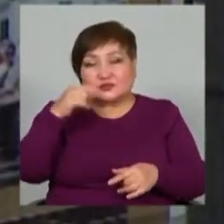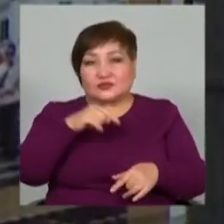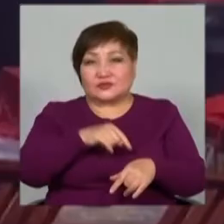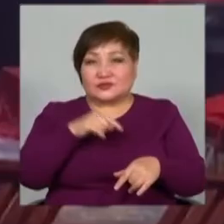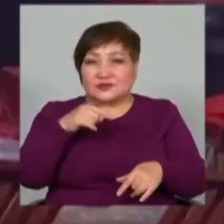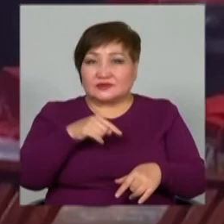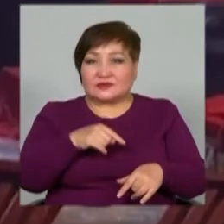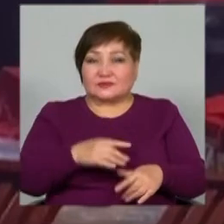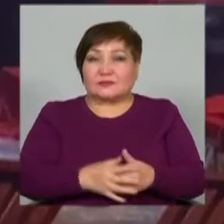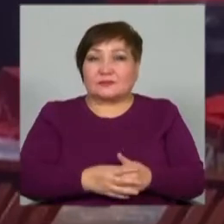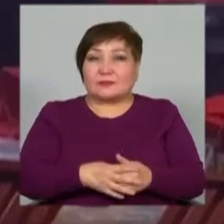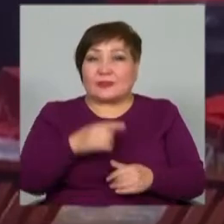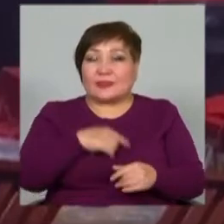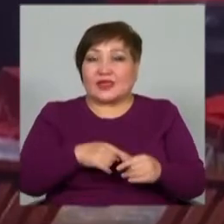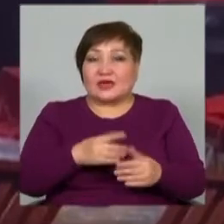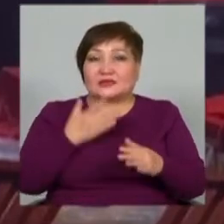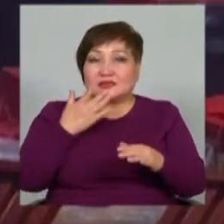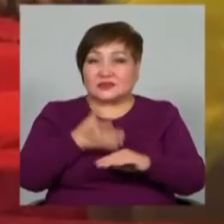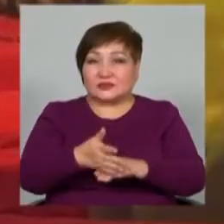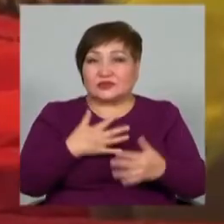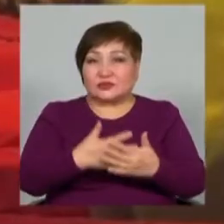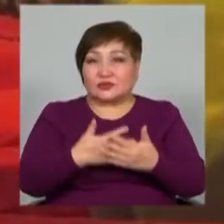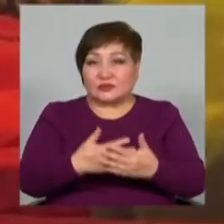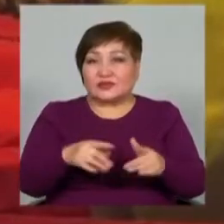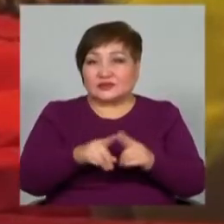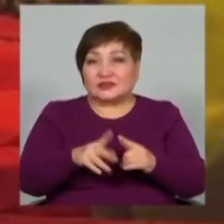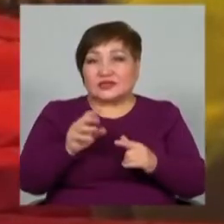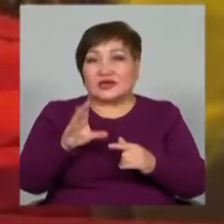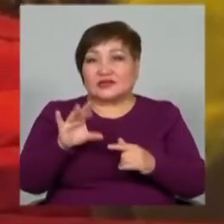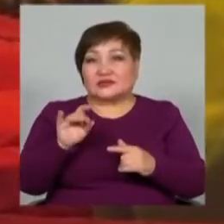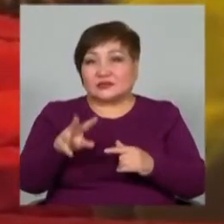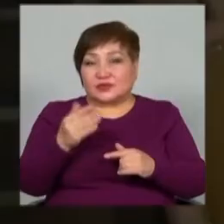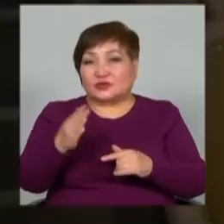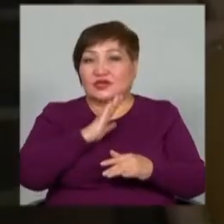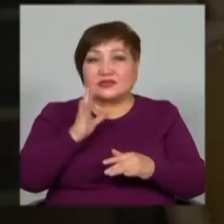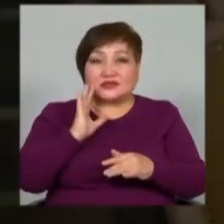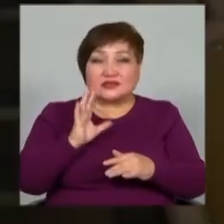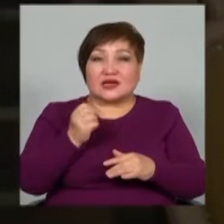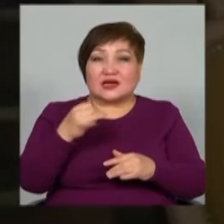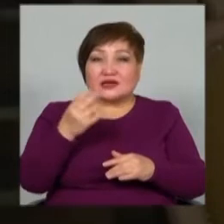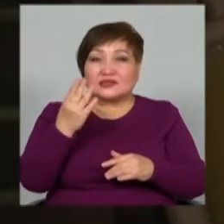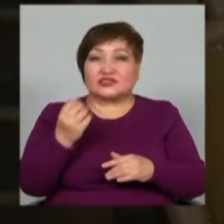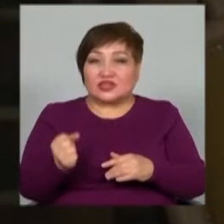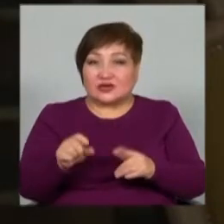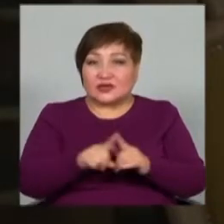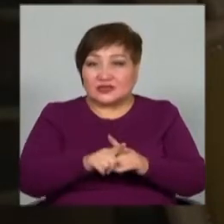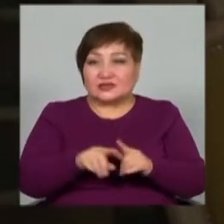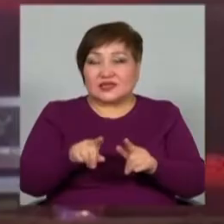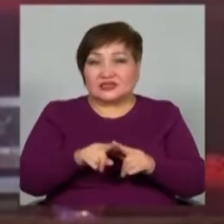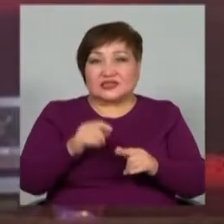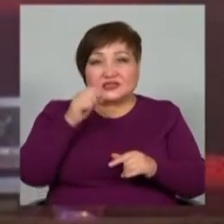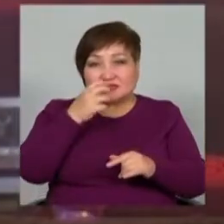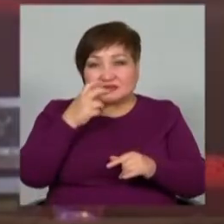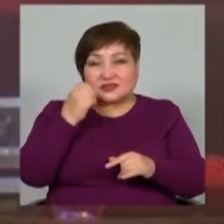түсіретін. Саясат пен қоғамның зарғайғысы Қасымның және оның анасы Айшаның, Едіге қарт пен Иіс кемпірдің зұлым